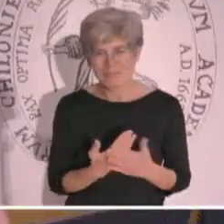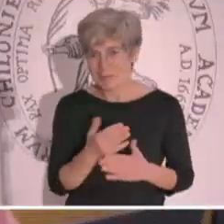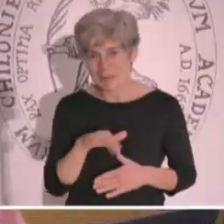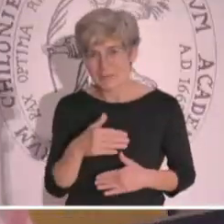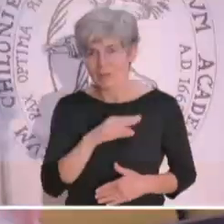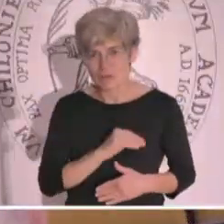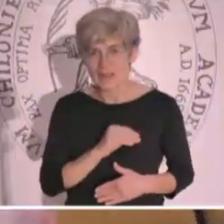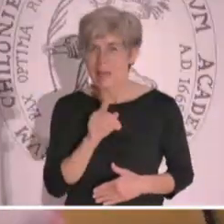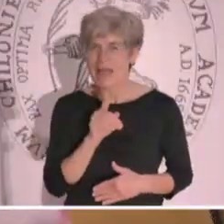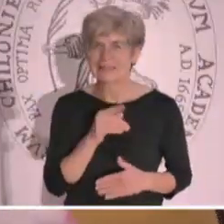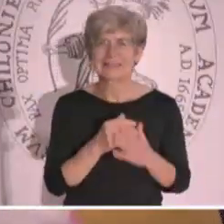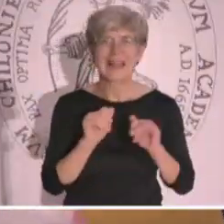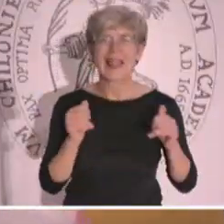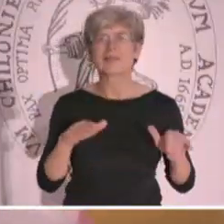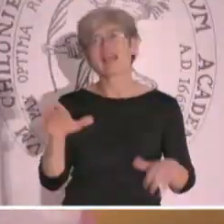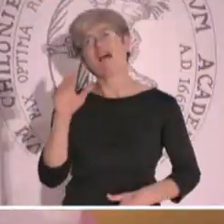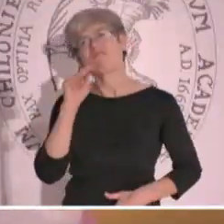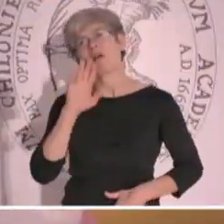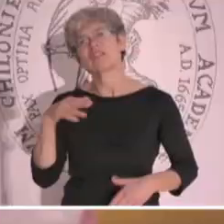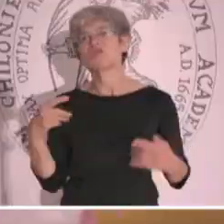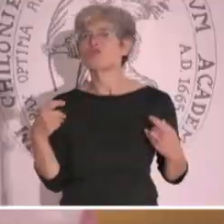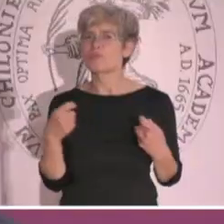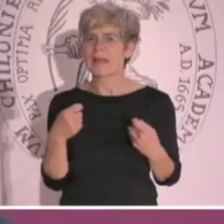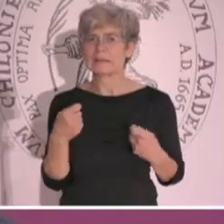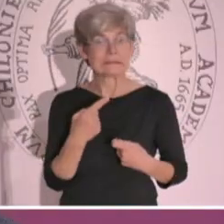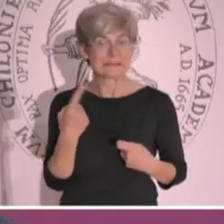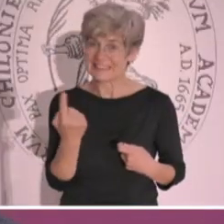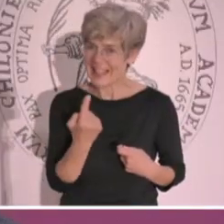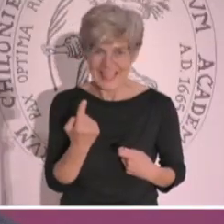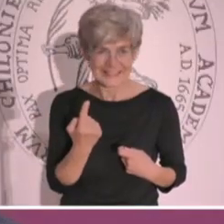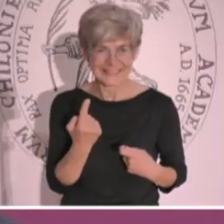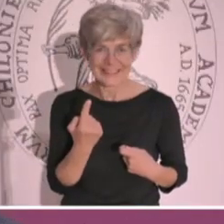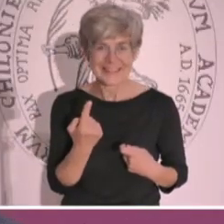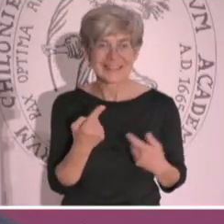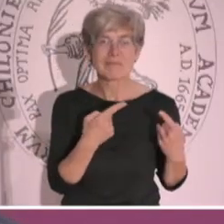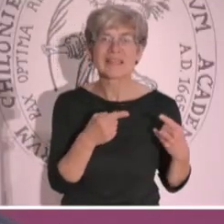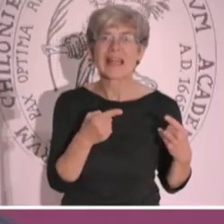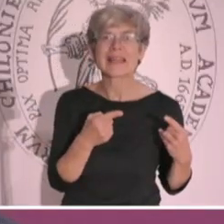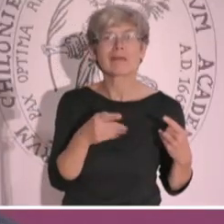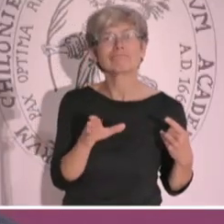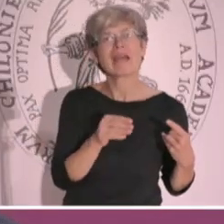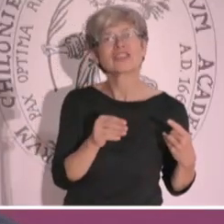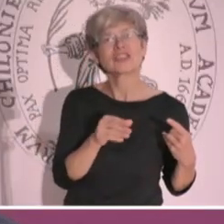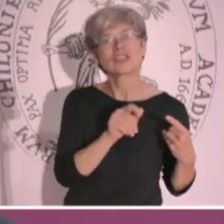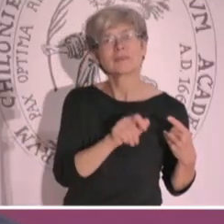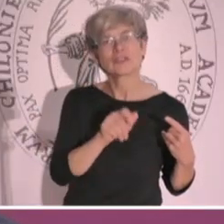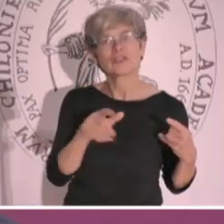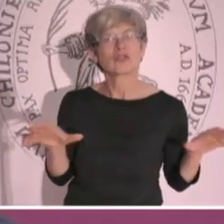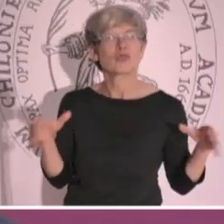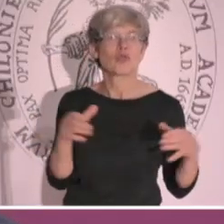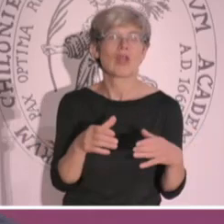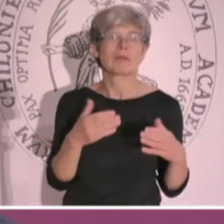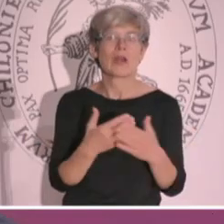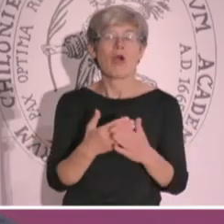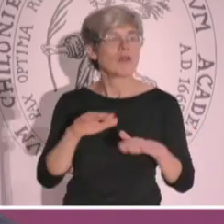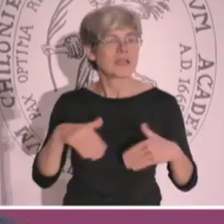Lebenserfahrung, sich da sozusagen nicht alleine, sondern in einer Gemeinschaft durchzuarbeiten und hinterher ein tolles Ergebnis zu haben, was